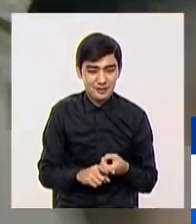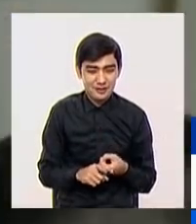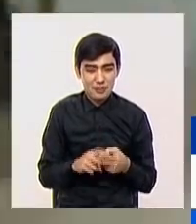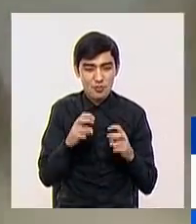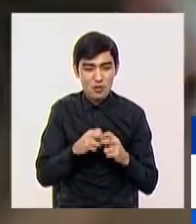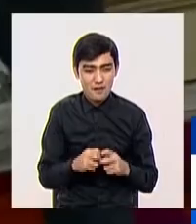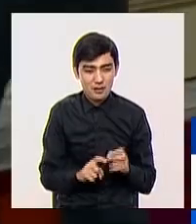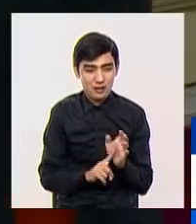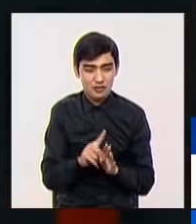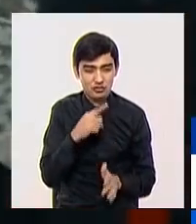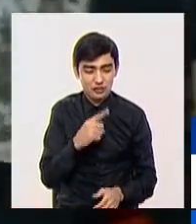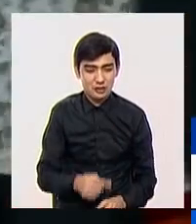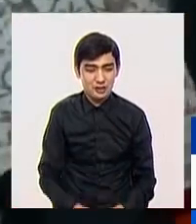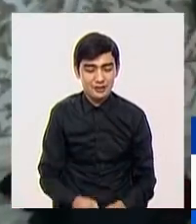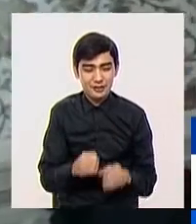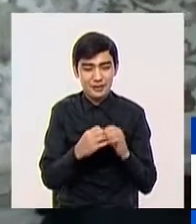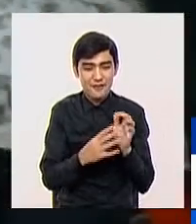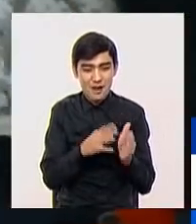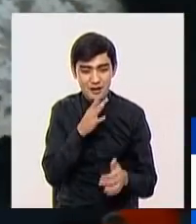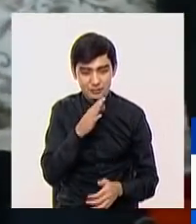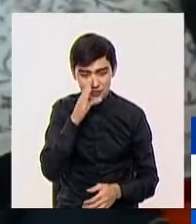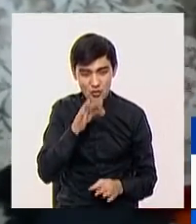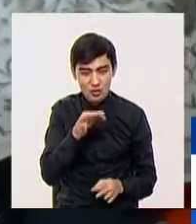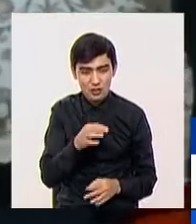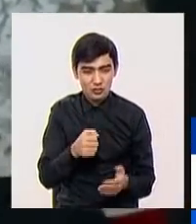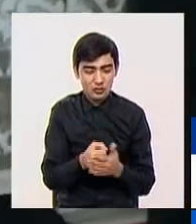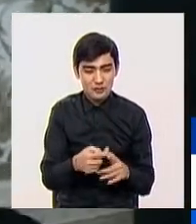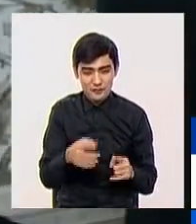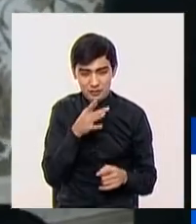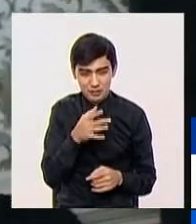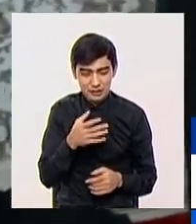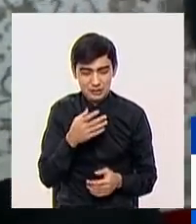жүргізіп жатқан жеткізді. 19 жастағы сарбаз әлі өзіне келген жоқ.